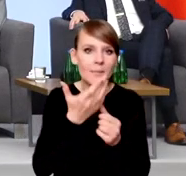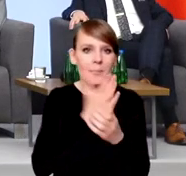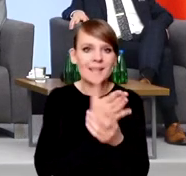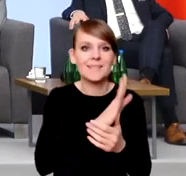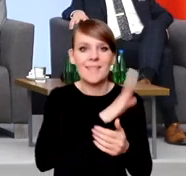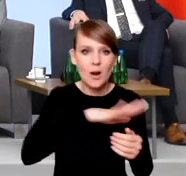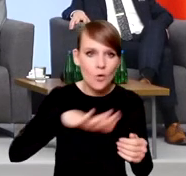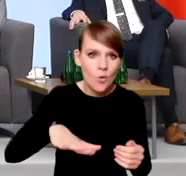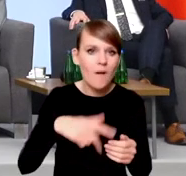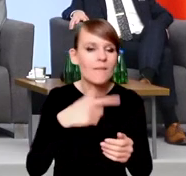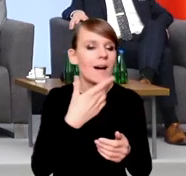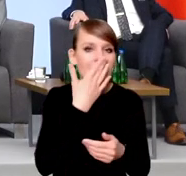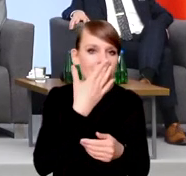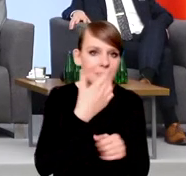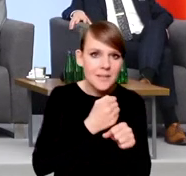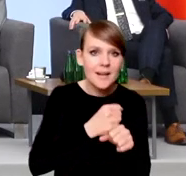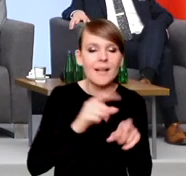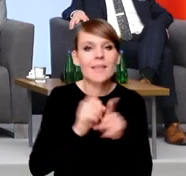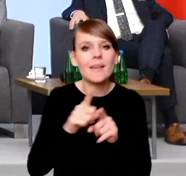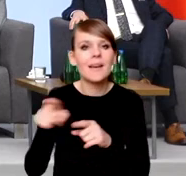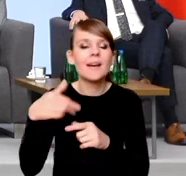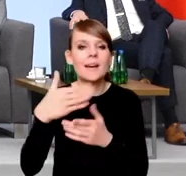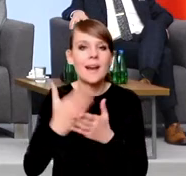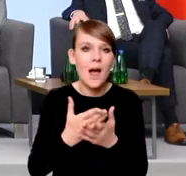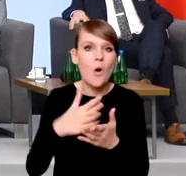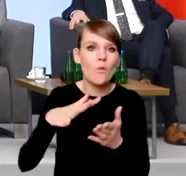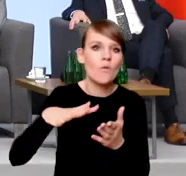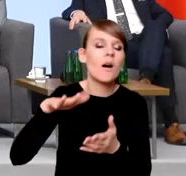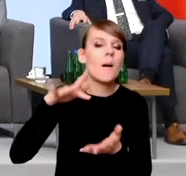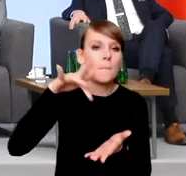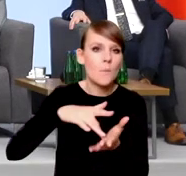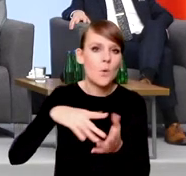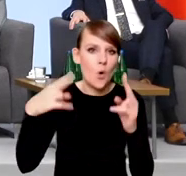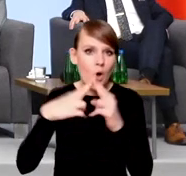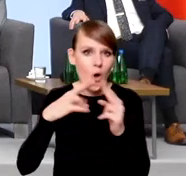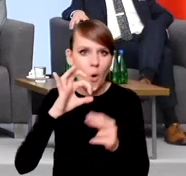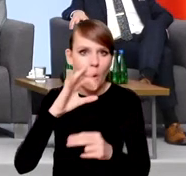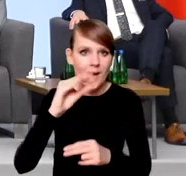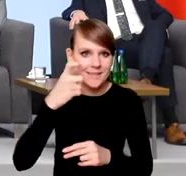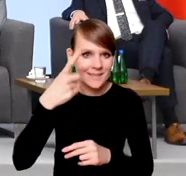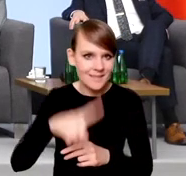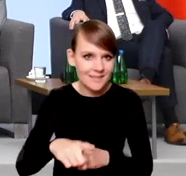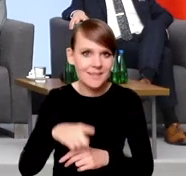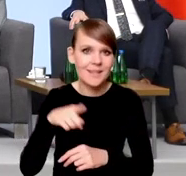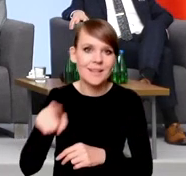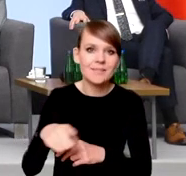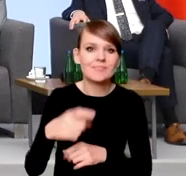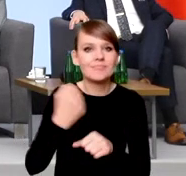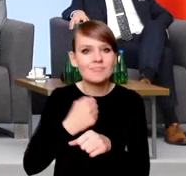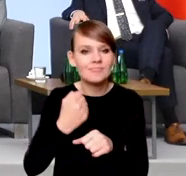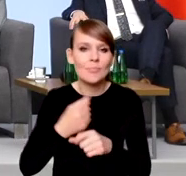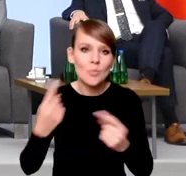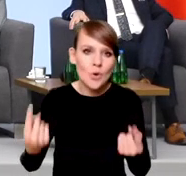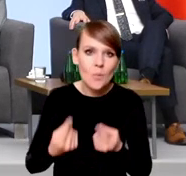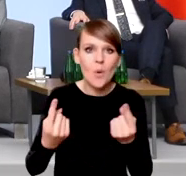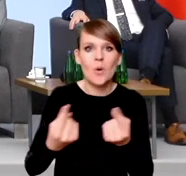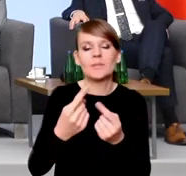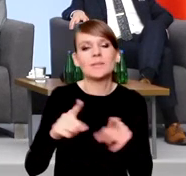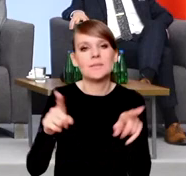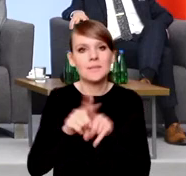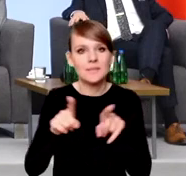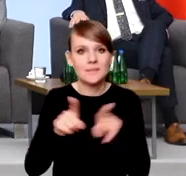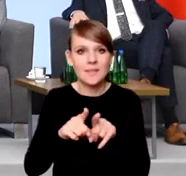również prace Krajowego Punktu Kontaktowego OECD w zakresie promocji, jak i w zakresie